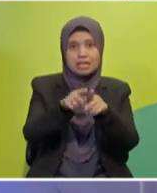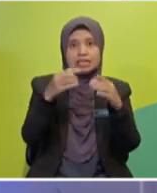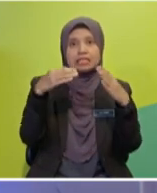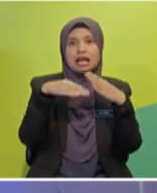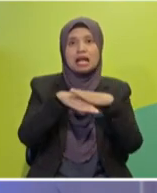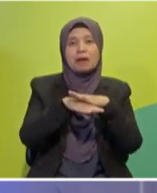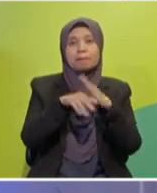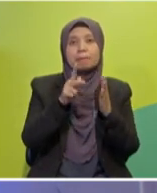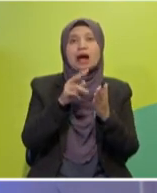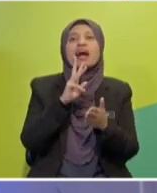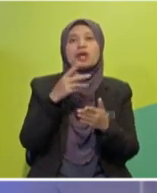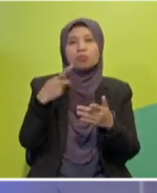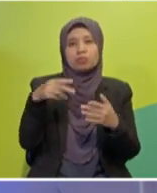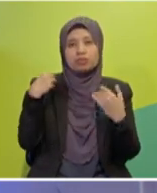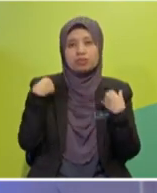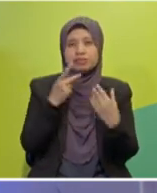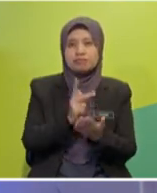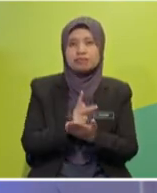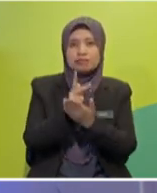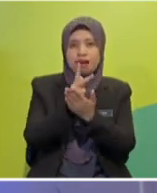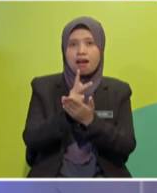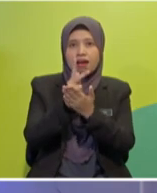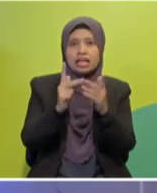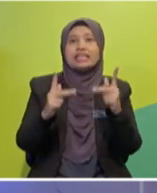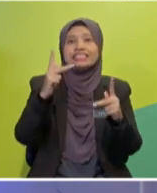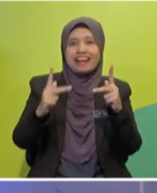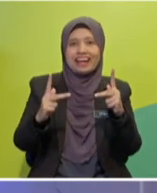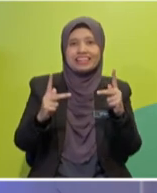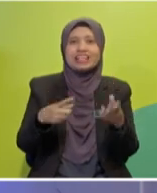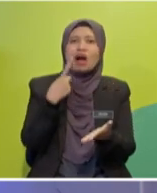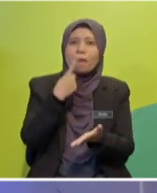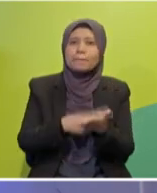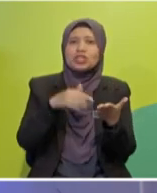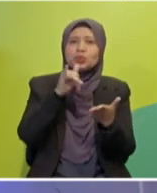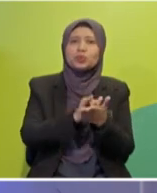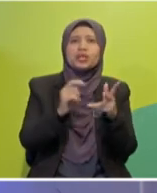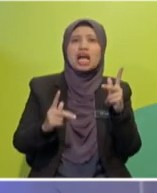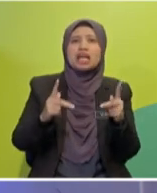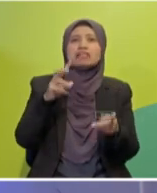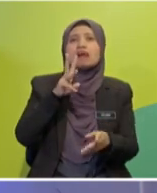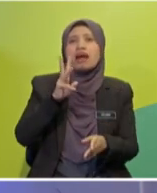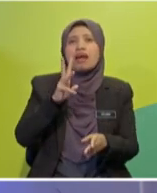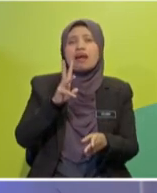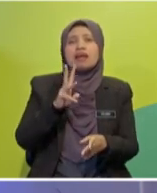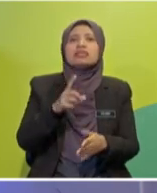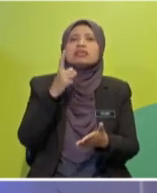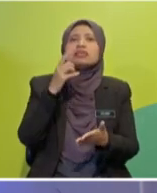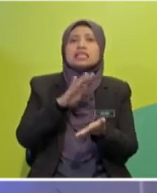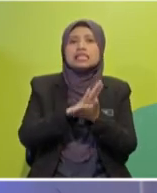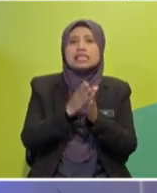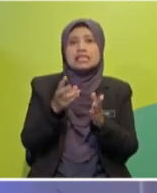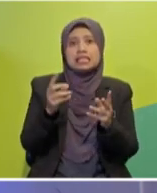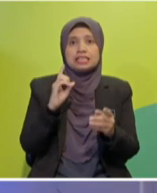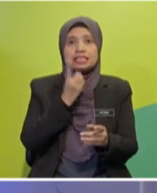Mungkin anak-anak cikgu macam anak murid cikgu macam tertanya-tanya. Apakah itu kenderaan air? Jadi hari ini kita nak belajar dan juga cikgu juga